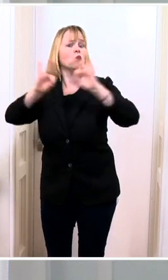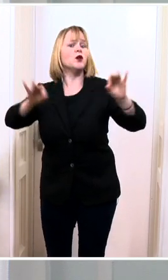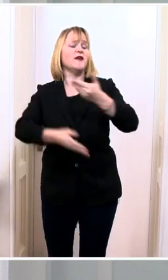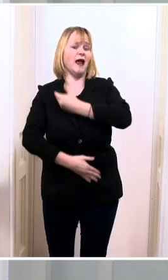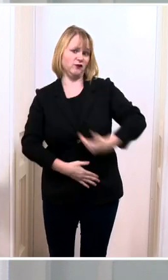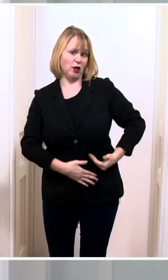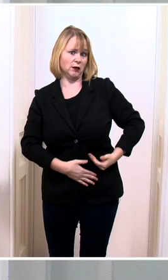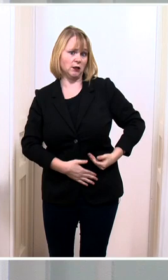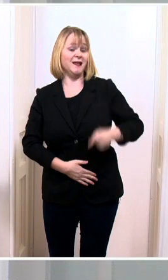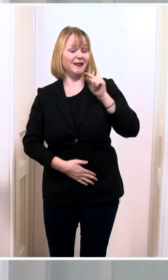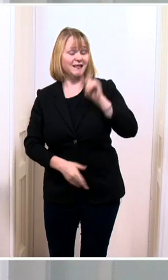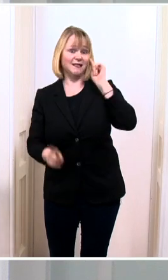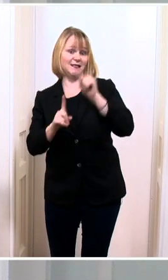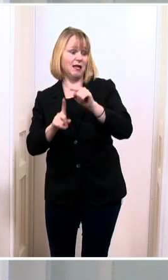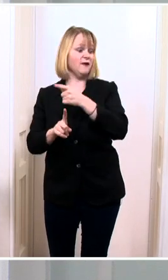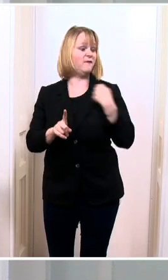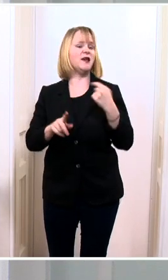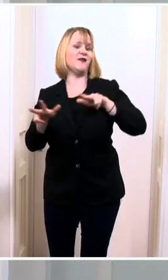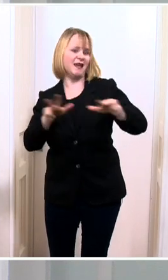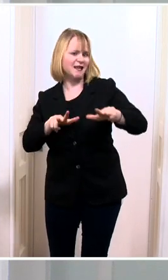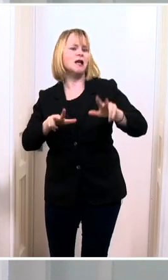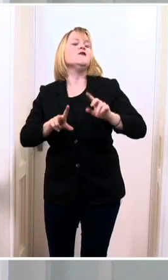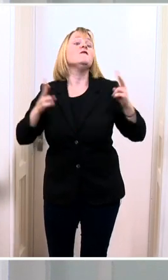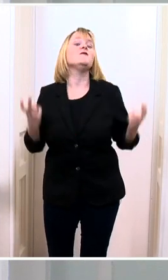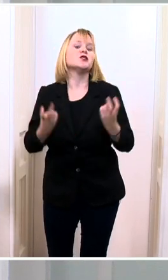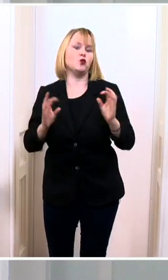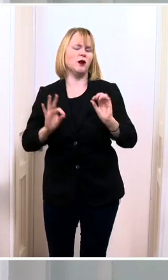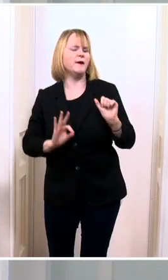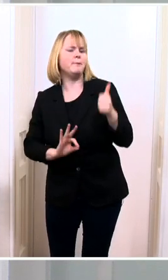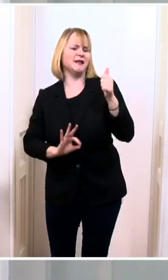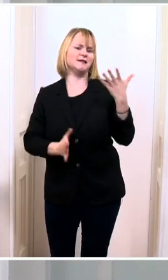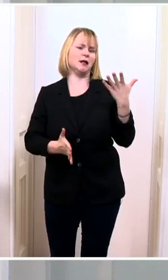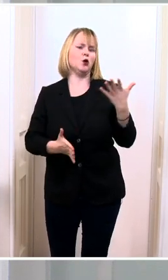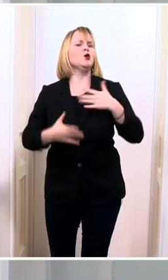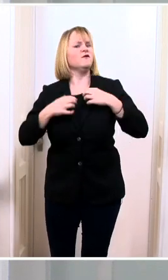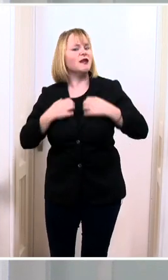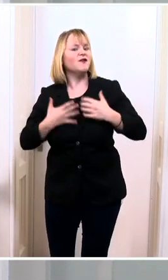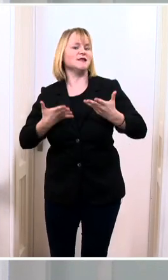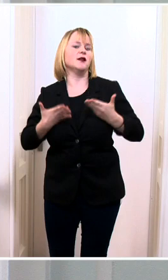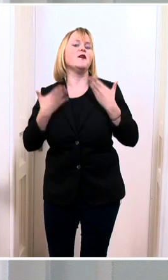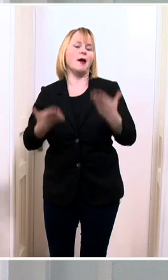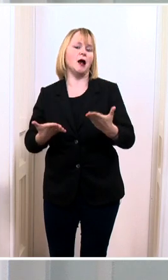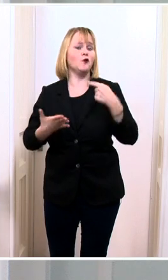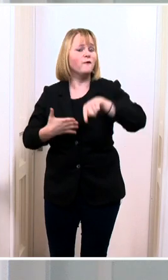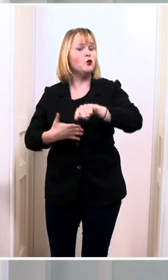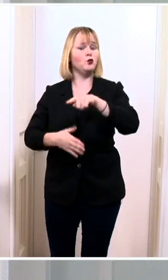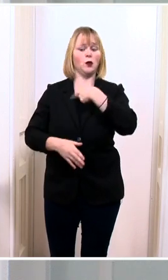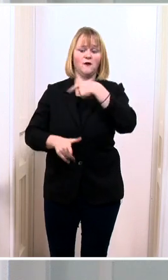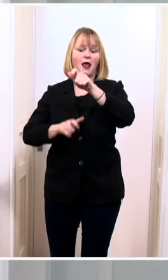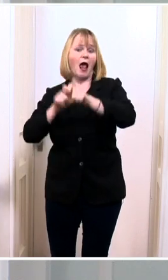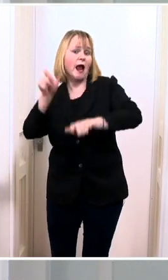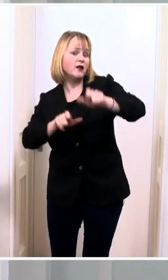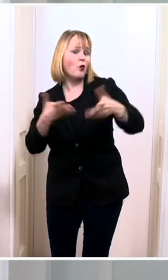nach bestem Wissen und Gewissen. Und zwar ausschließlich im Interesse unserer Einwohnerinnen und Einwohner.